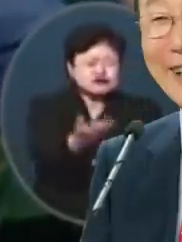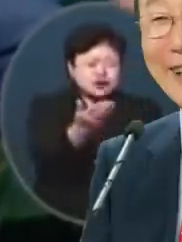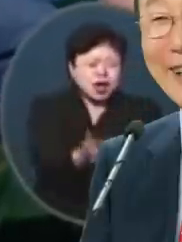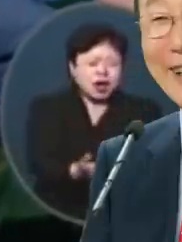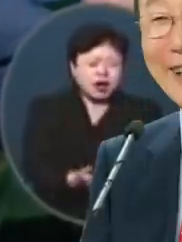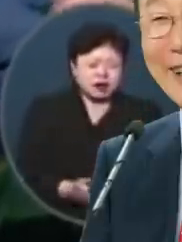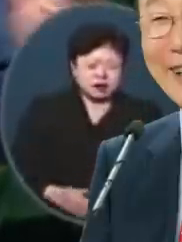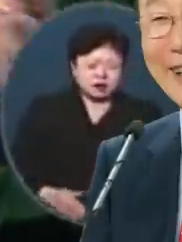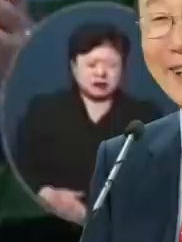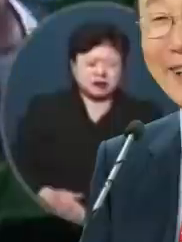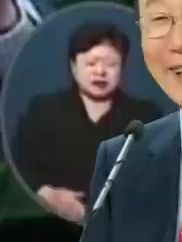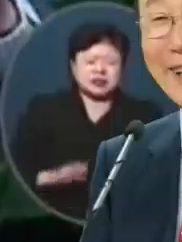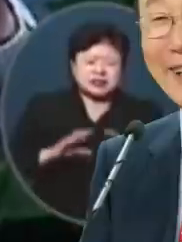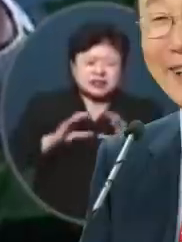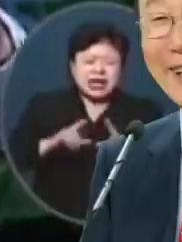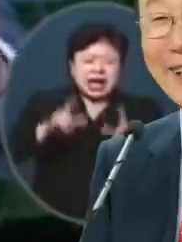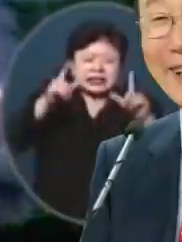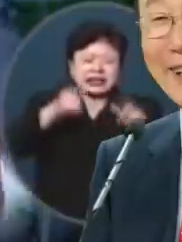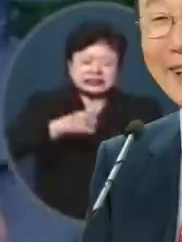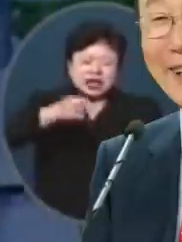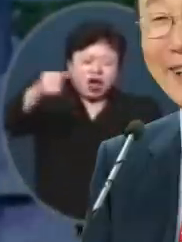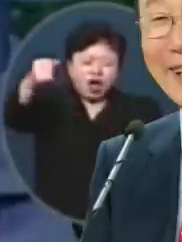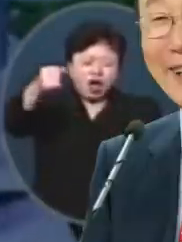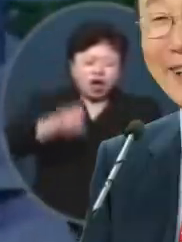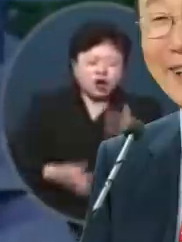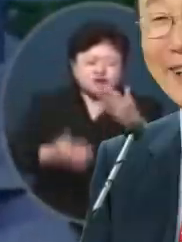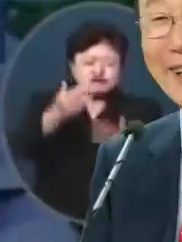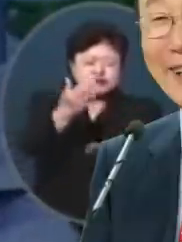나라는 당신의 것입니다, 불을 주소서.